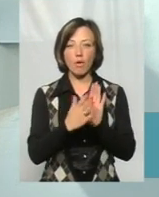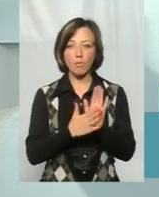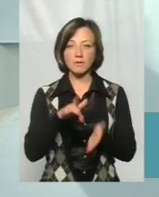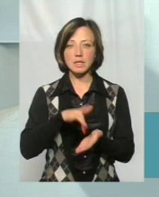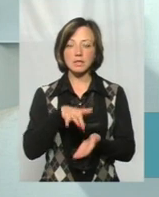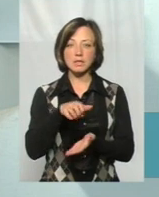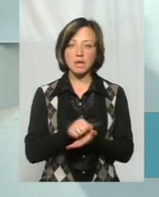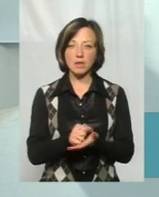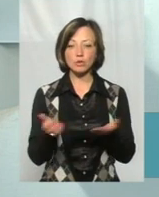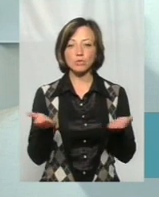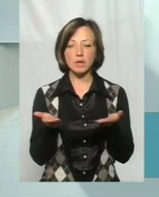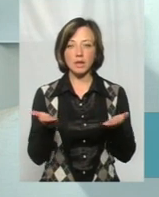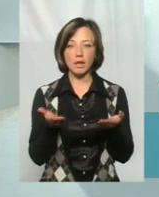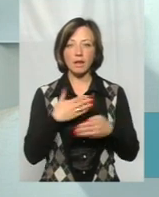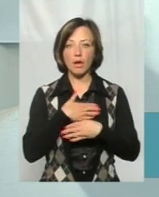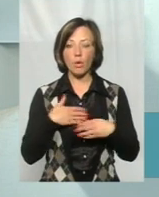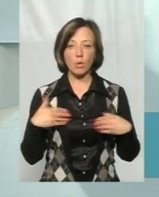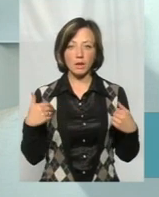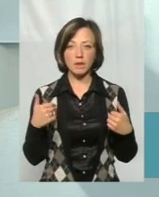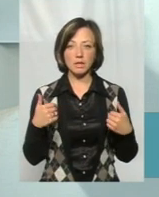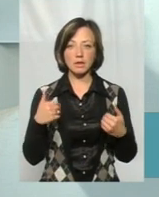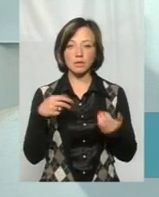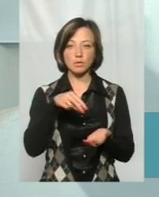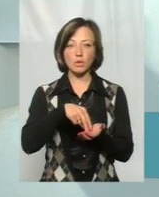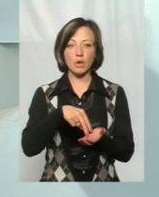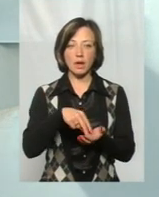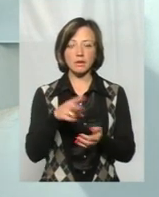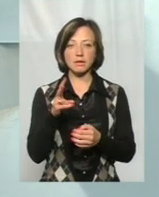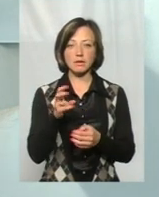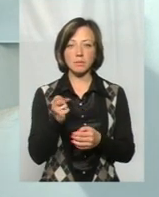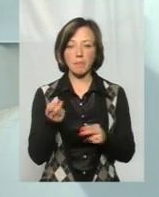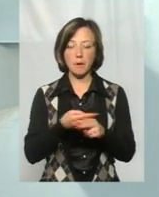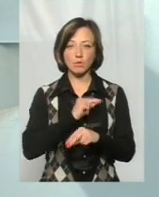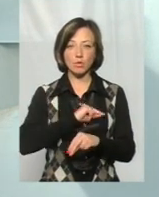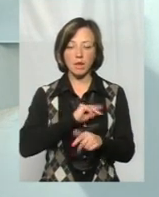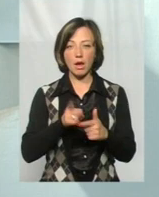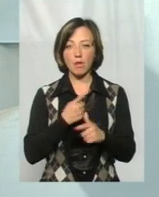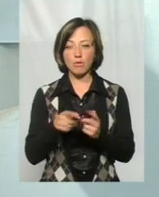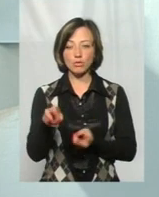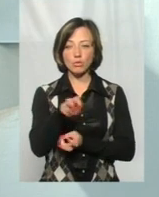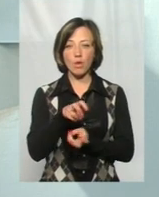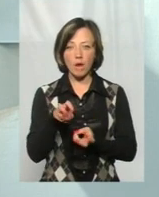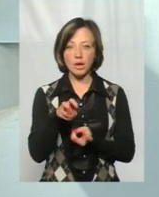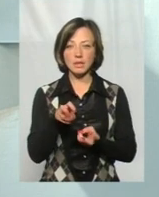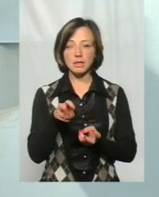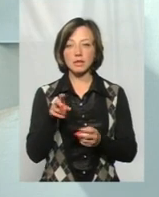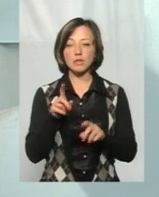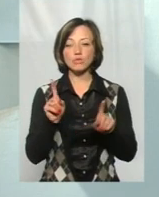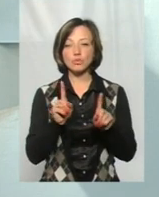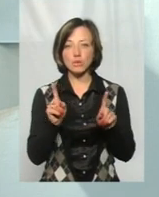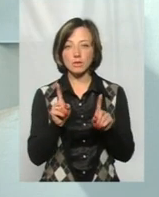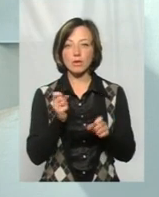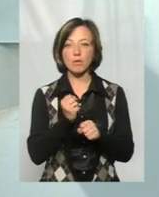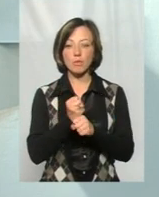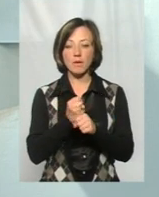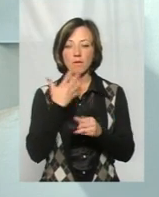центрі зайнятості, які не хотіли стояти на як безробітні або шукати йти щось. Вони